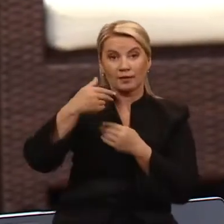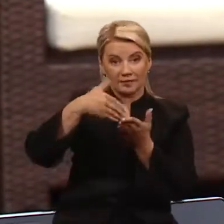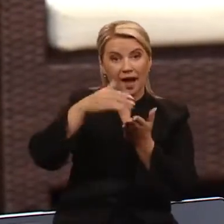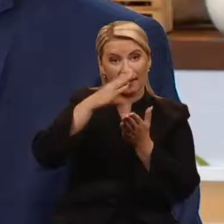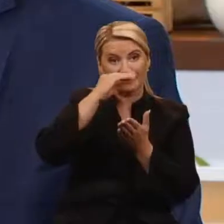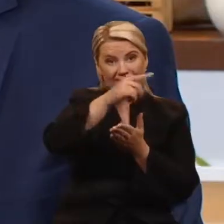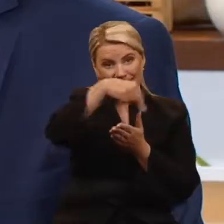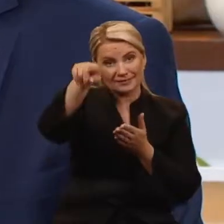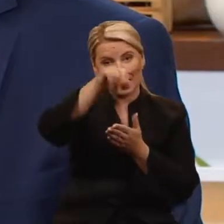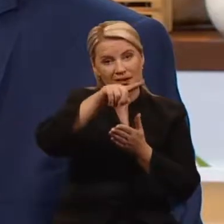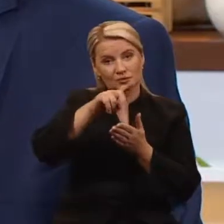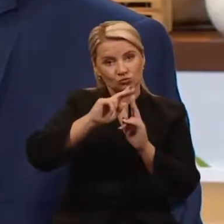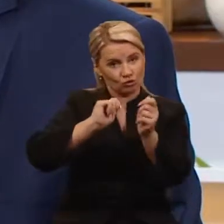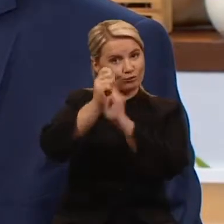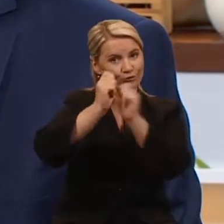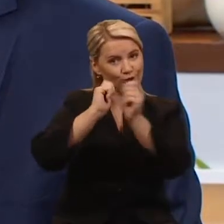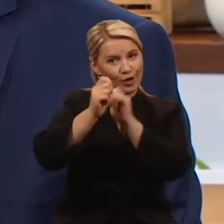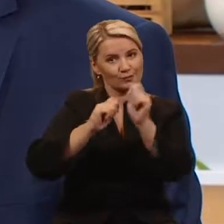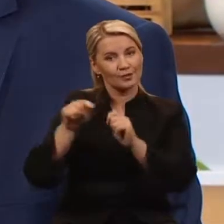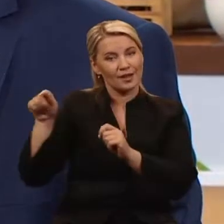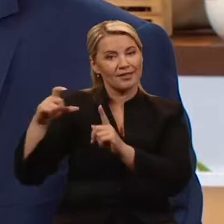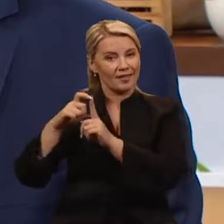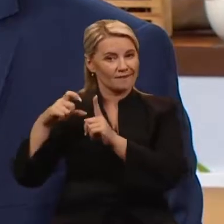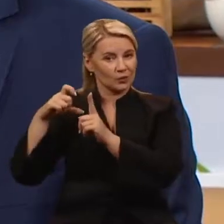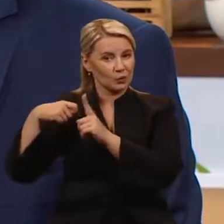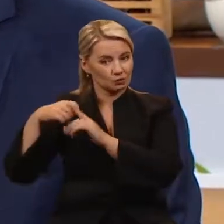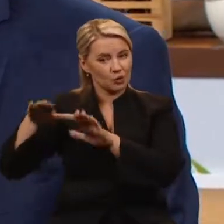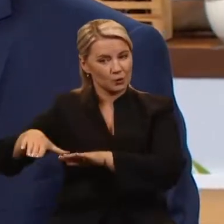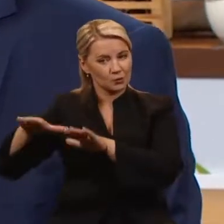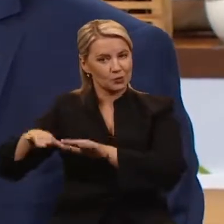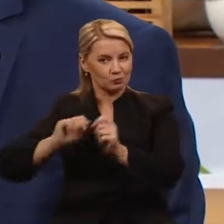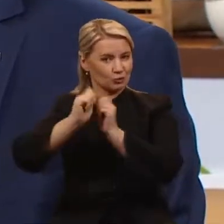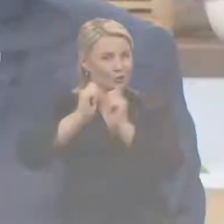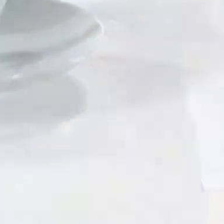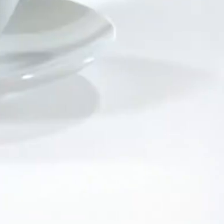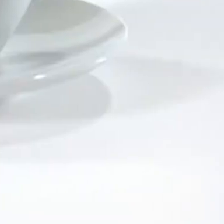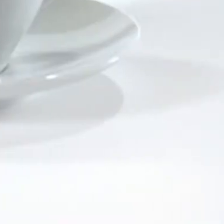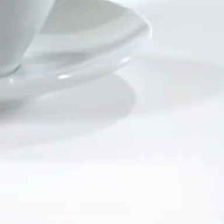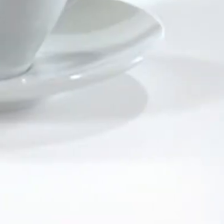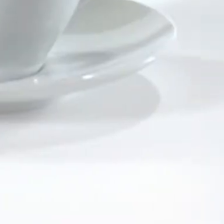využijte toho, že David Kučera zůstane s námi až do konce vysílání, je s vámi na chatu. Taky děkuji.